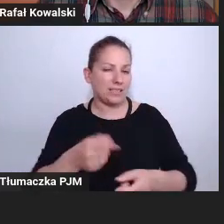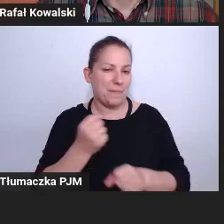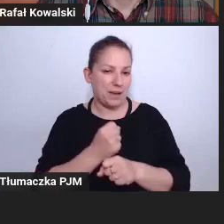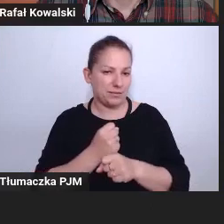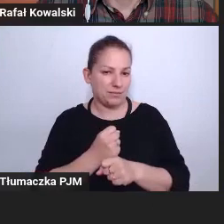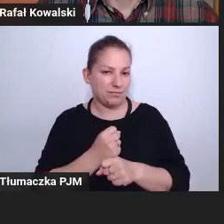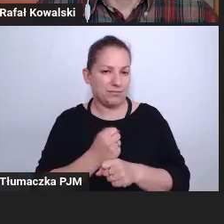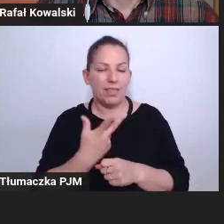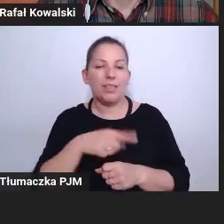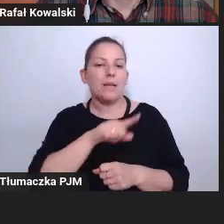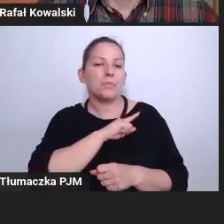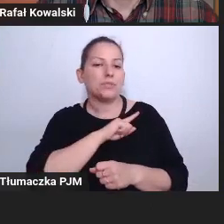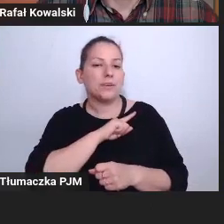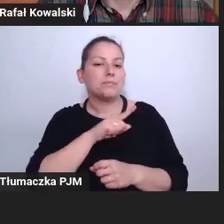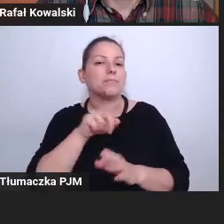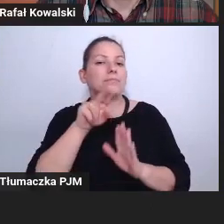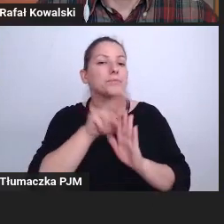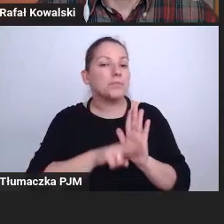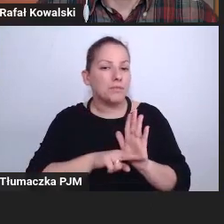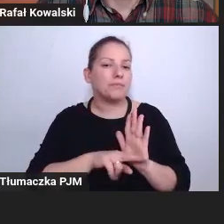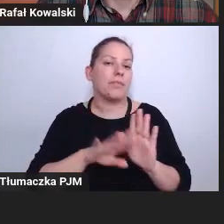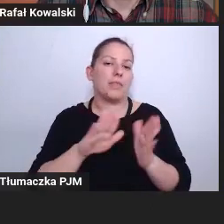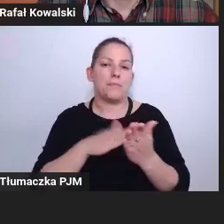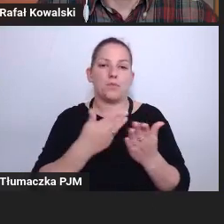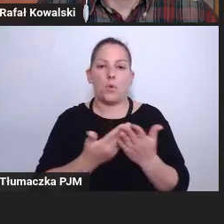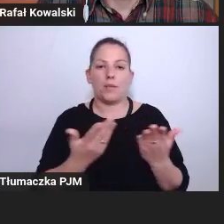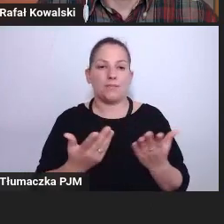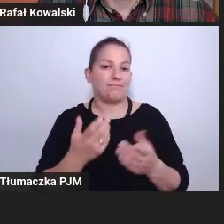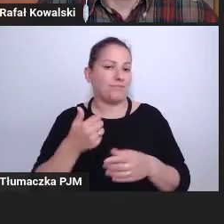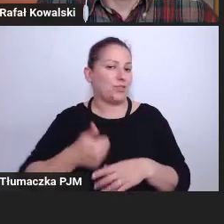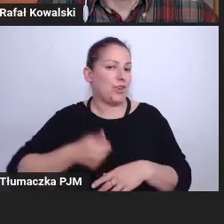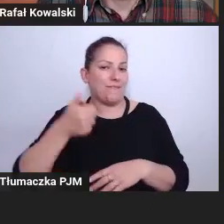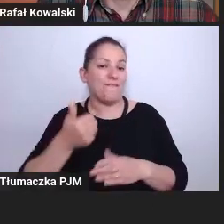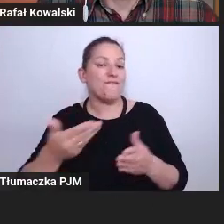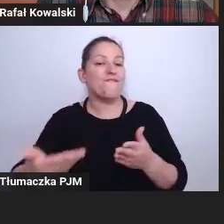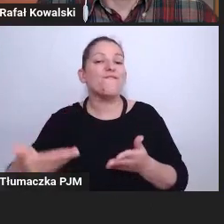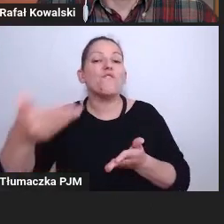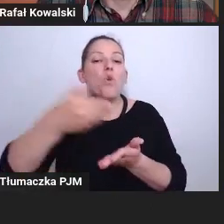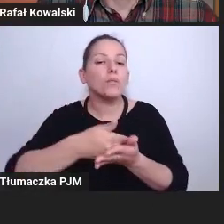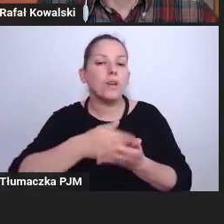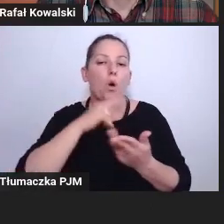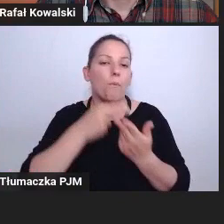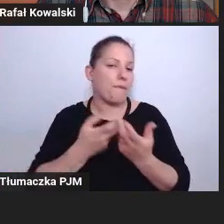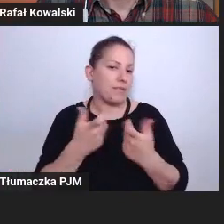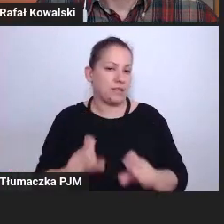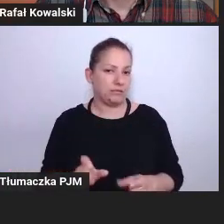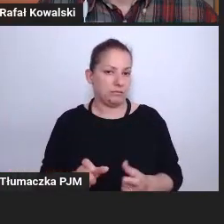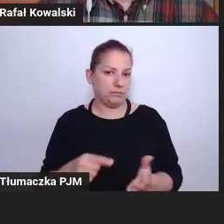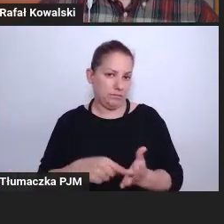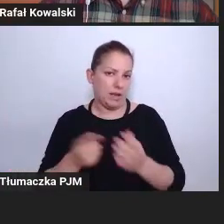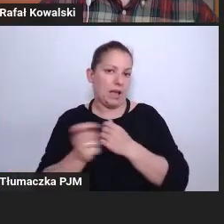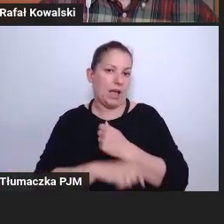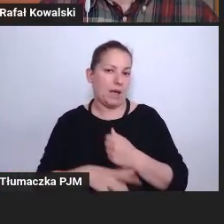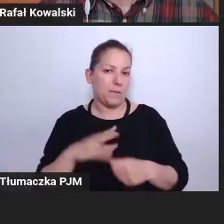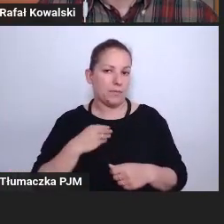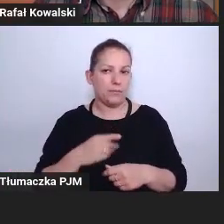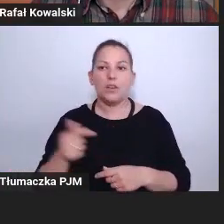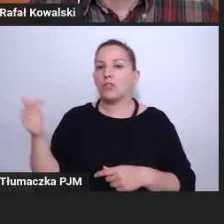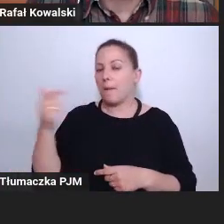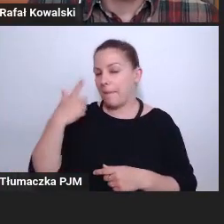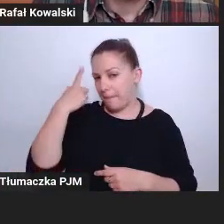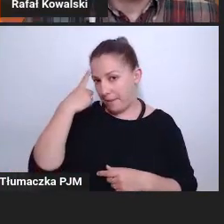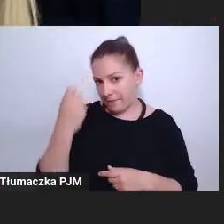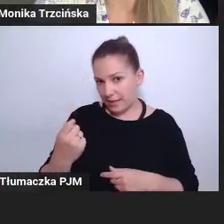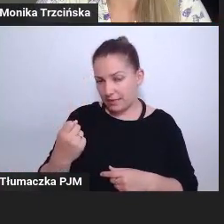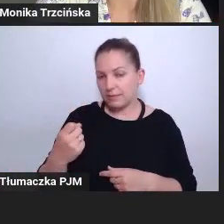chociażby nieprzestrzeganiem przepisów może być to, że pracodawca na taki wniosek pracownika nie odpowie. Czyli trzeba pamiętać, że